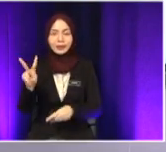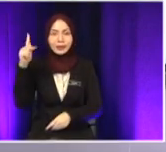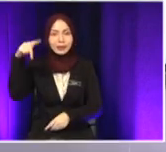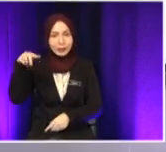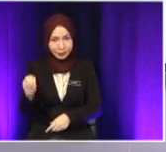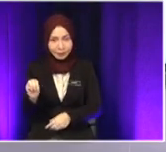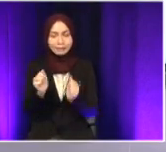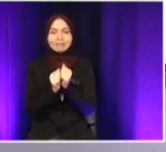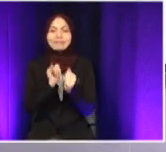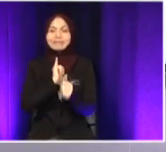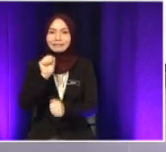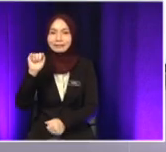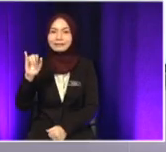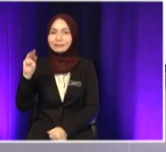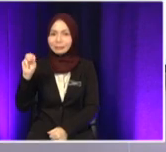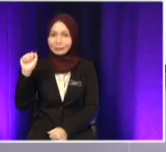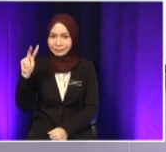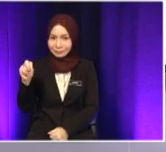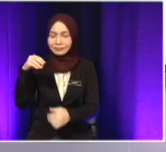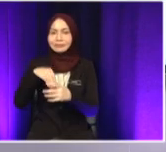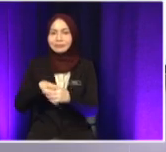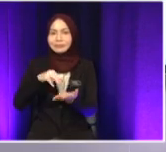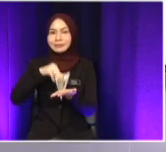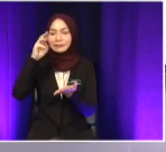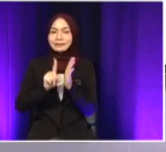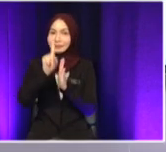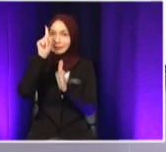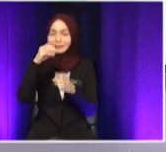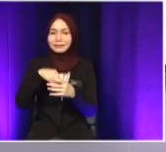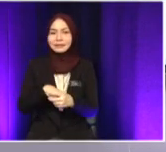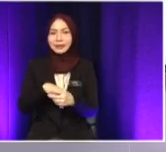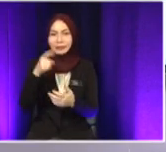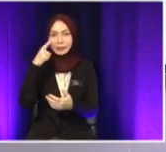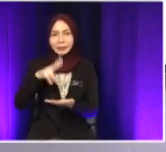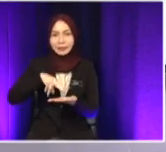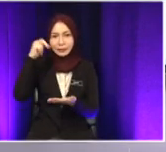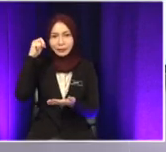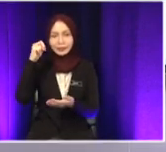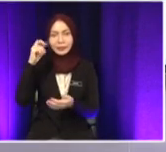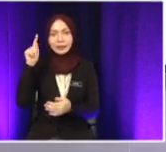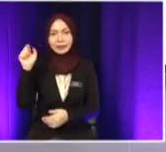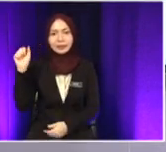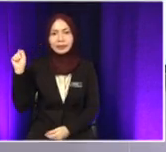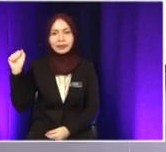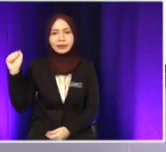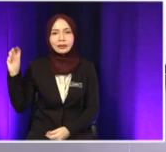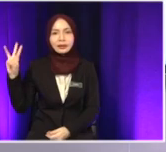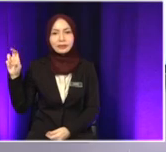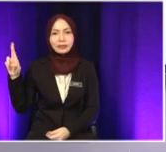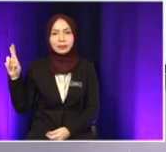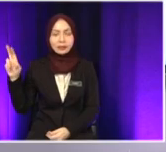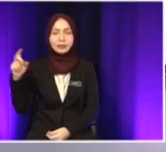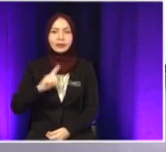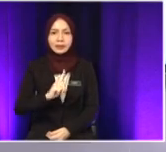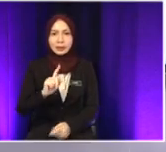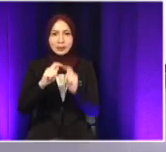pada hari ini dalam slot Menengah Atas dalam mata pelajaran tasawuf Islam tingkatan 4 Baiklah hari ini kita